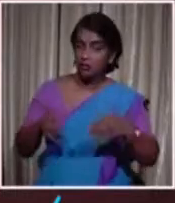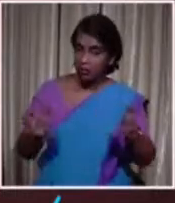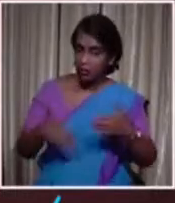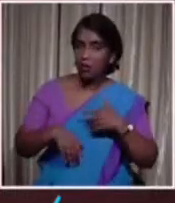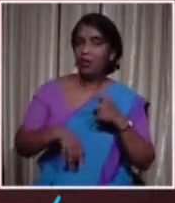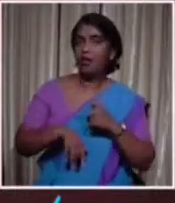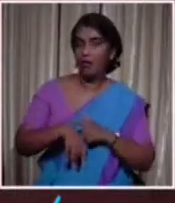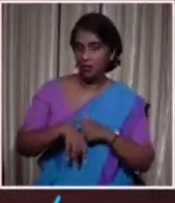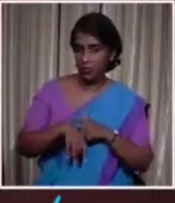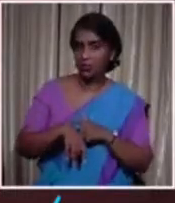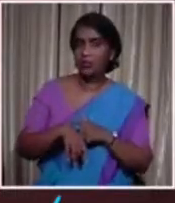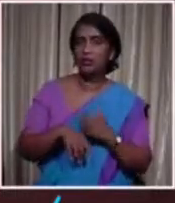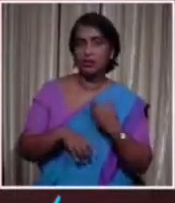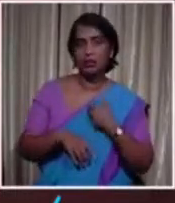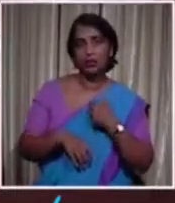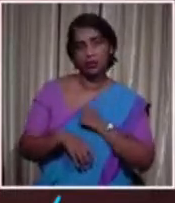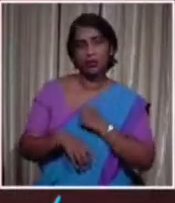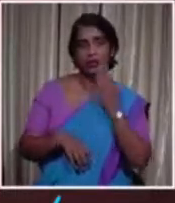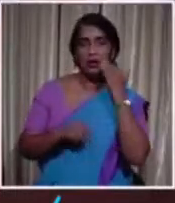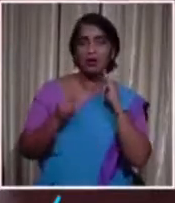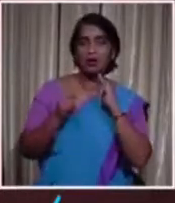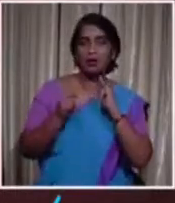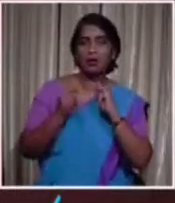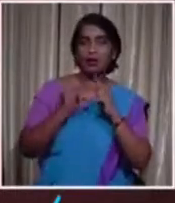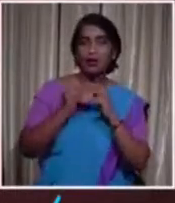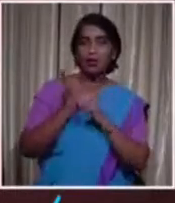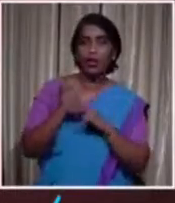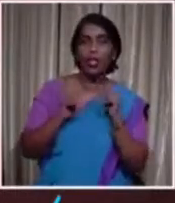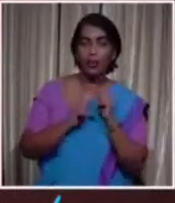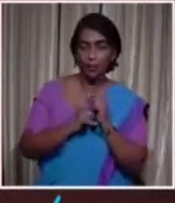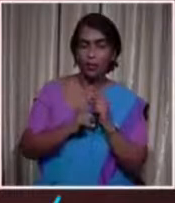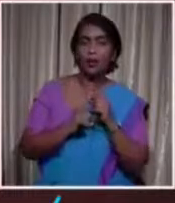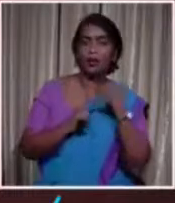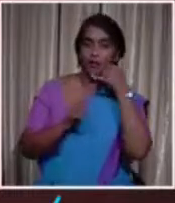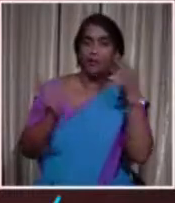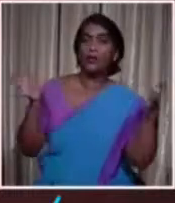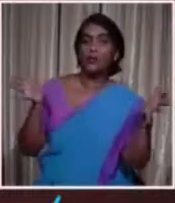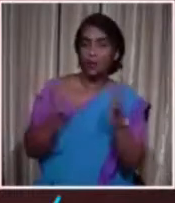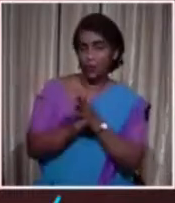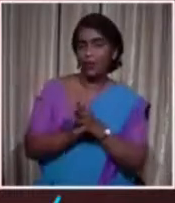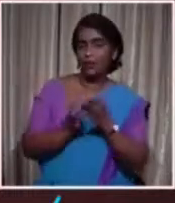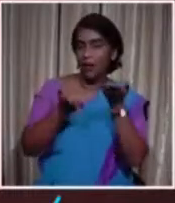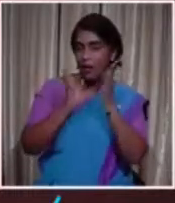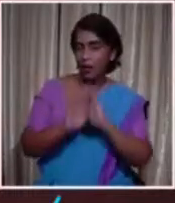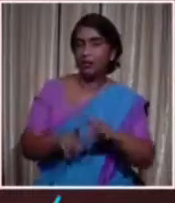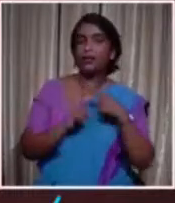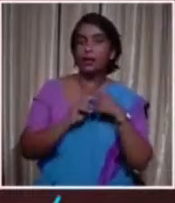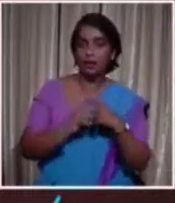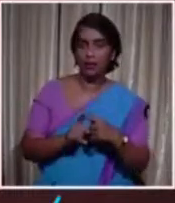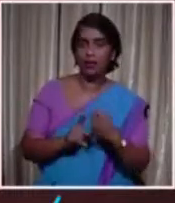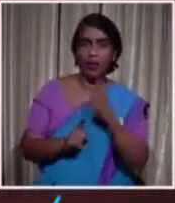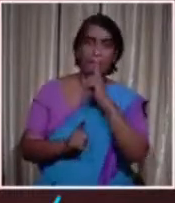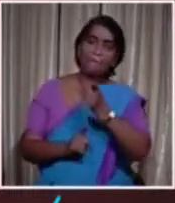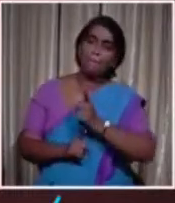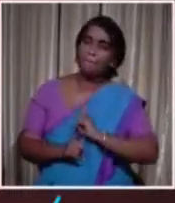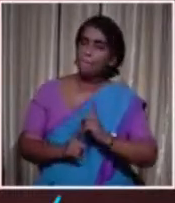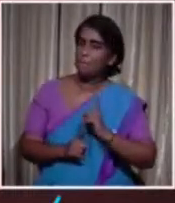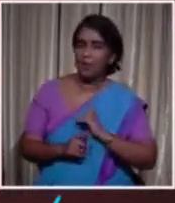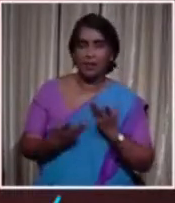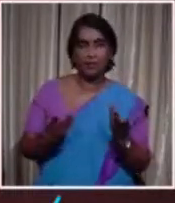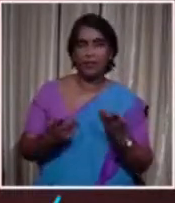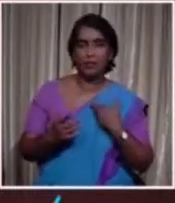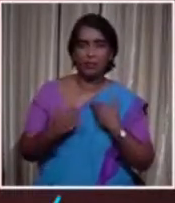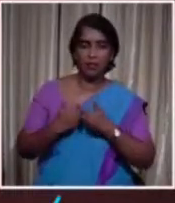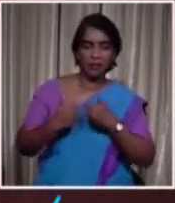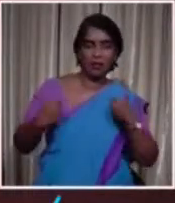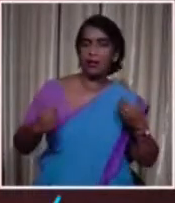අවස්ථාවක් තියෙනවා. මම කැමති දකින්න සජ්ජබේ එක්සත් ජාතික පක්ෂයත් එක්ක දෙනවා. ඒක තමයි මගේ අවසාන ඉලක්කය. මට බැන්නයි කියලා මම කවදාවත් ඒ වෙයින්